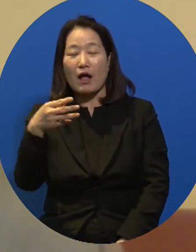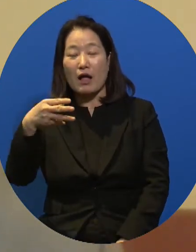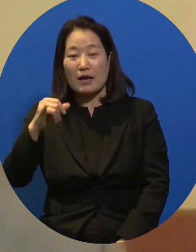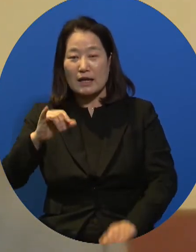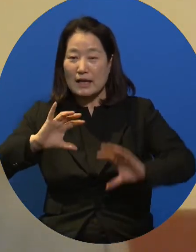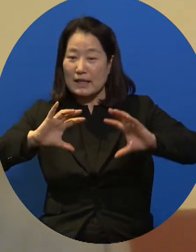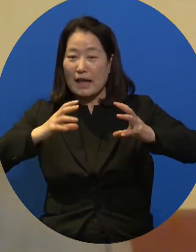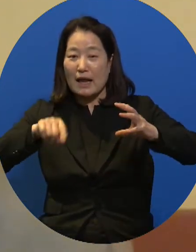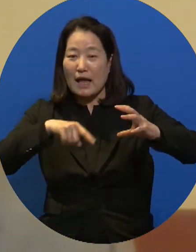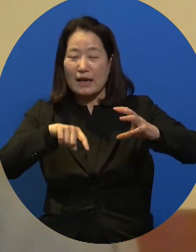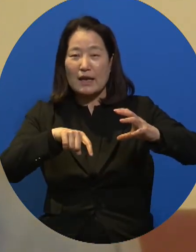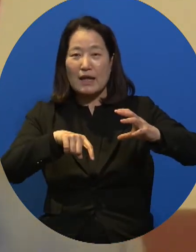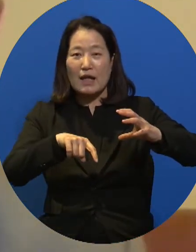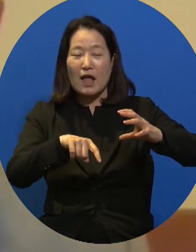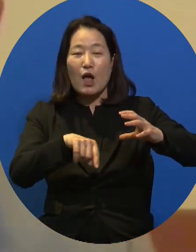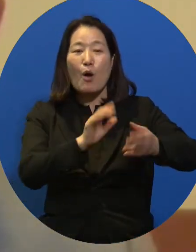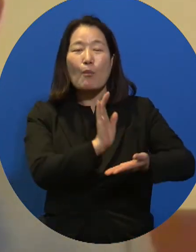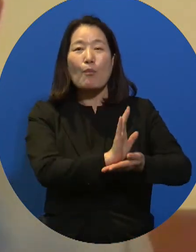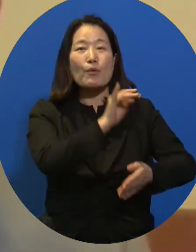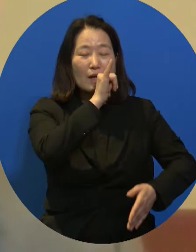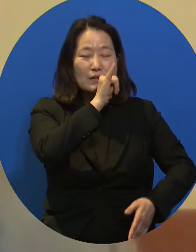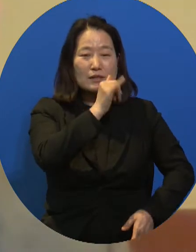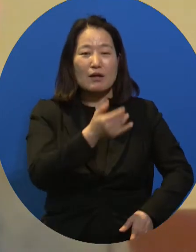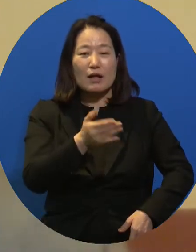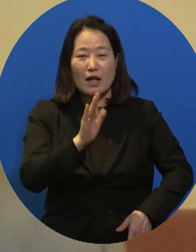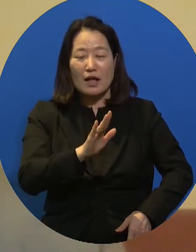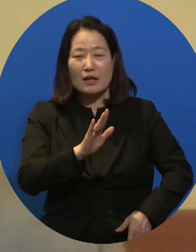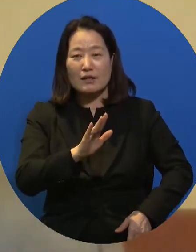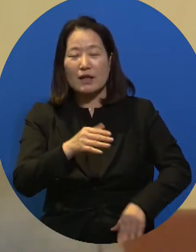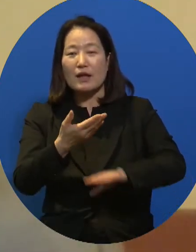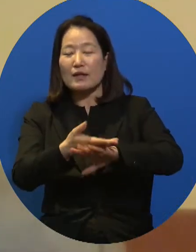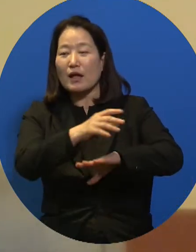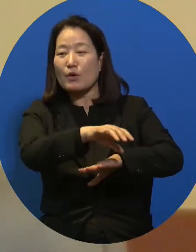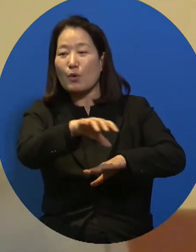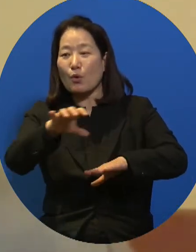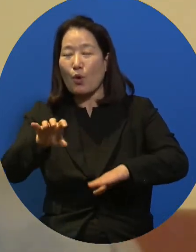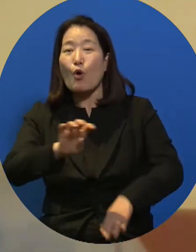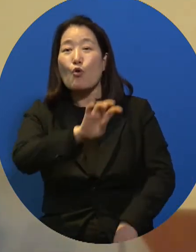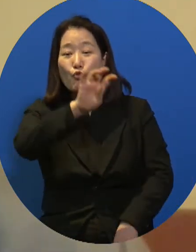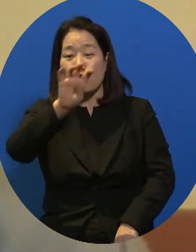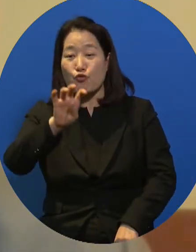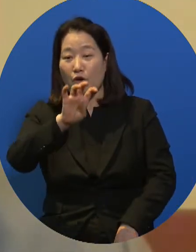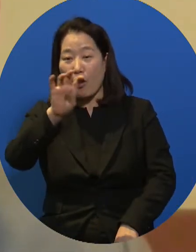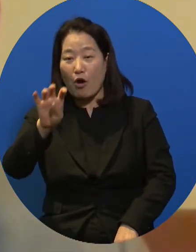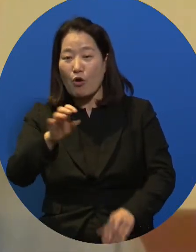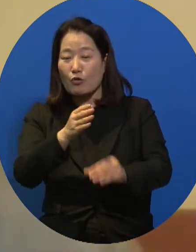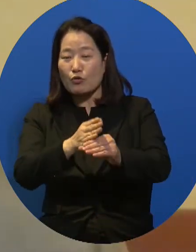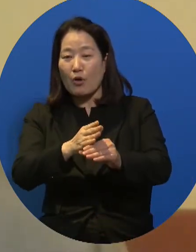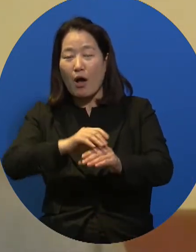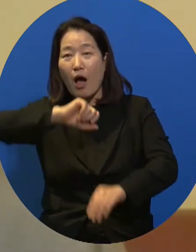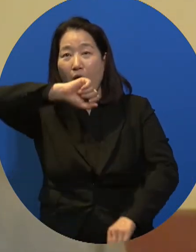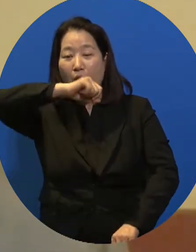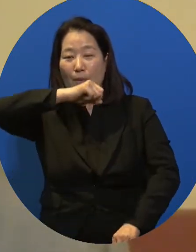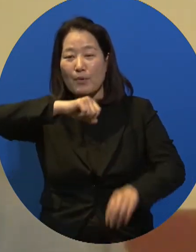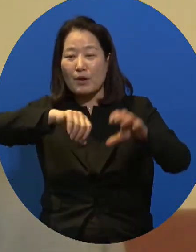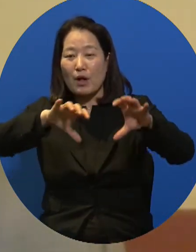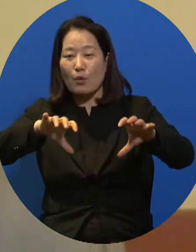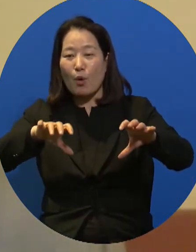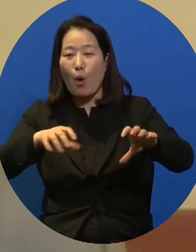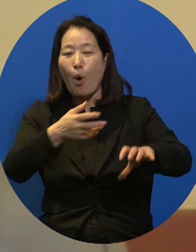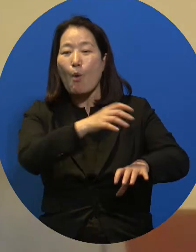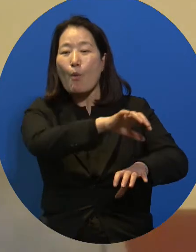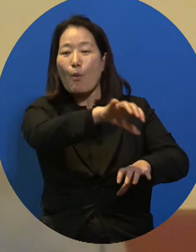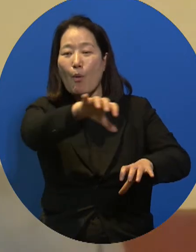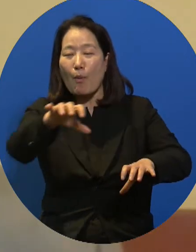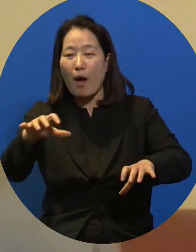저희 재단이 위치해 있지만 저희는 동유럽과 중유럽 그리고 아프리카 지역까지 커버하고